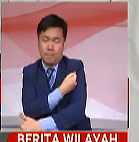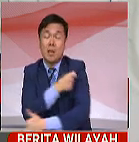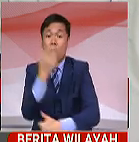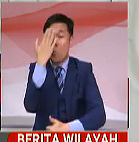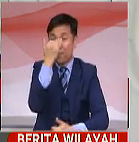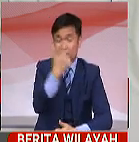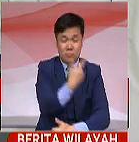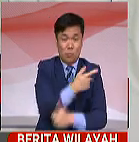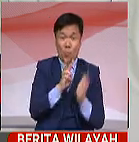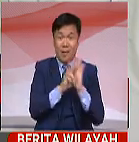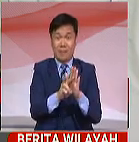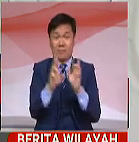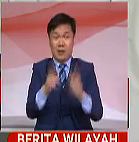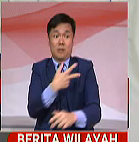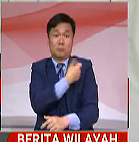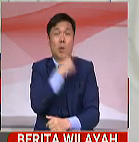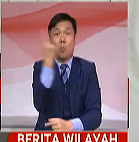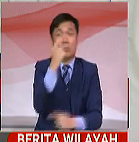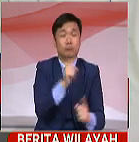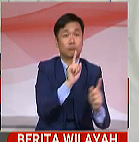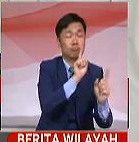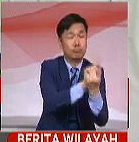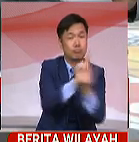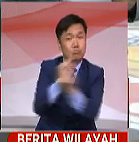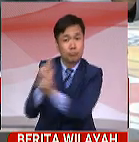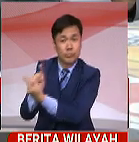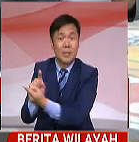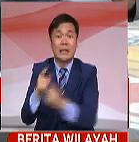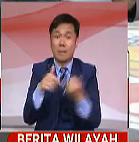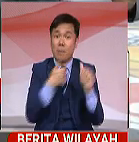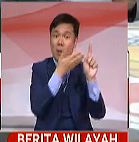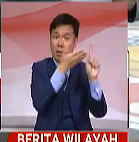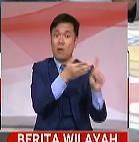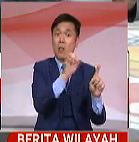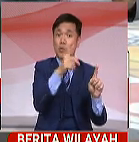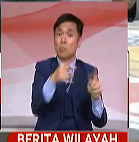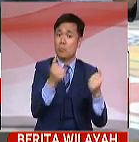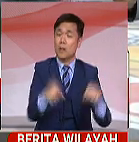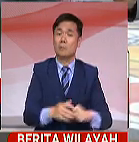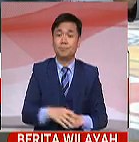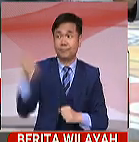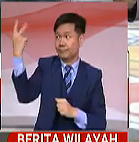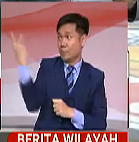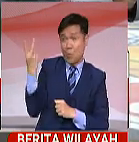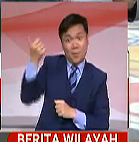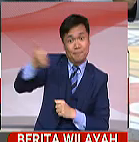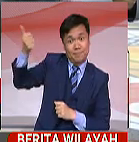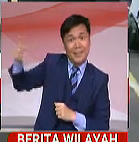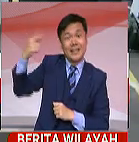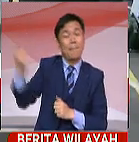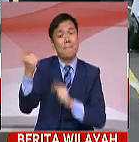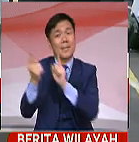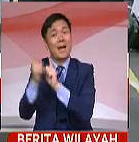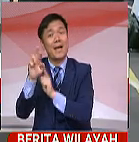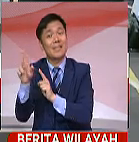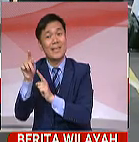orang walaupun dalam keadaan yang mengikuti SOP. Dato' Isnin dan Dato' Rubin ditemui RTM selepas majlis